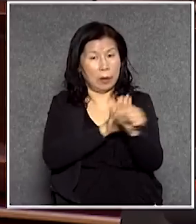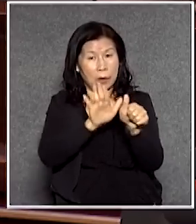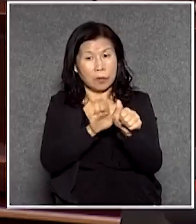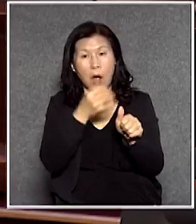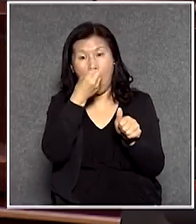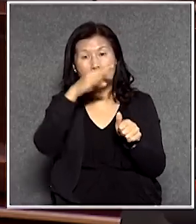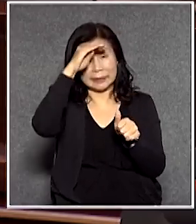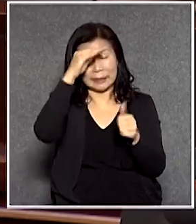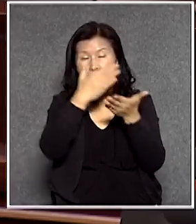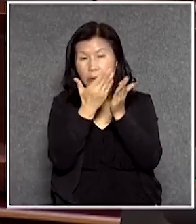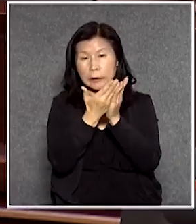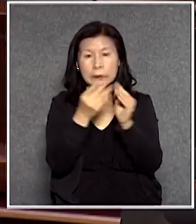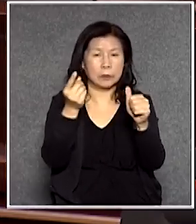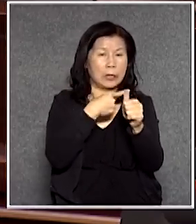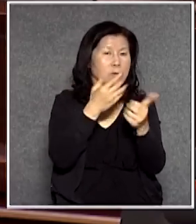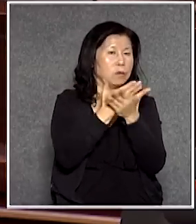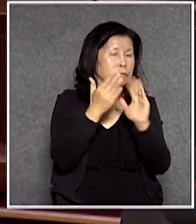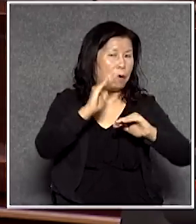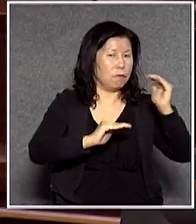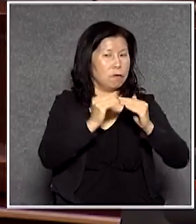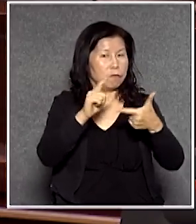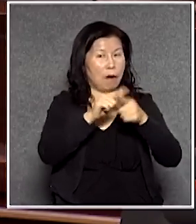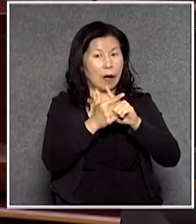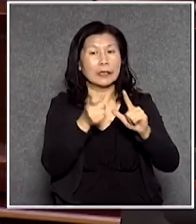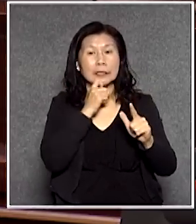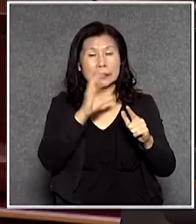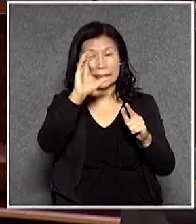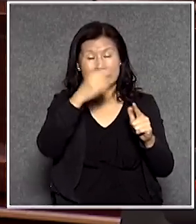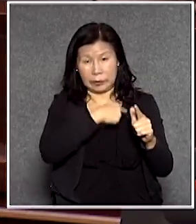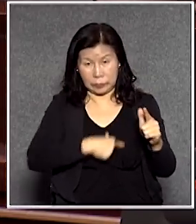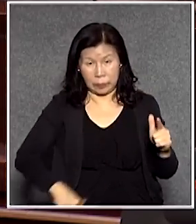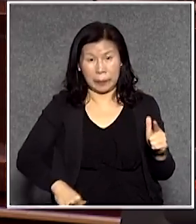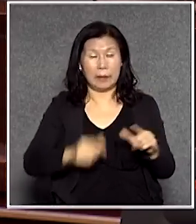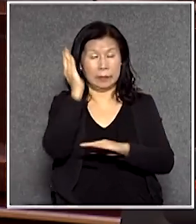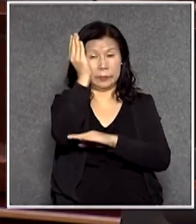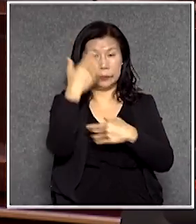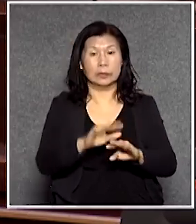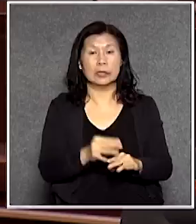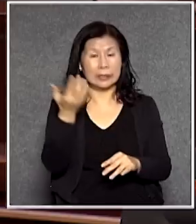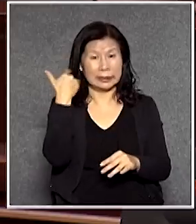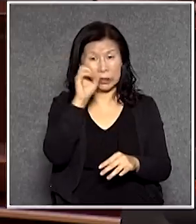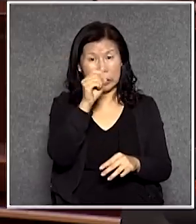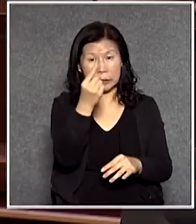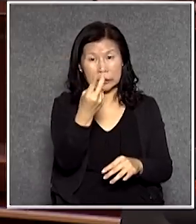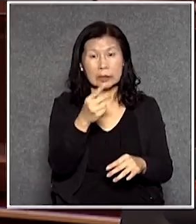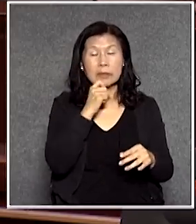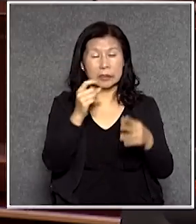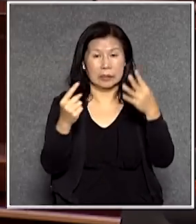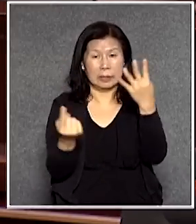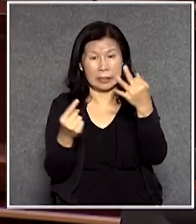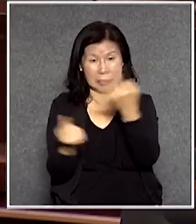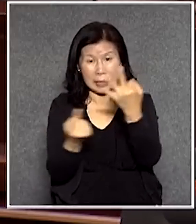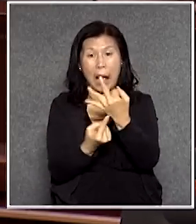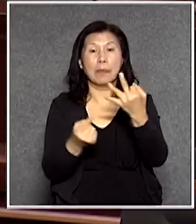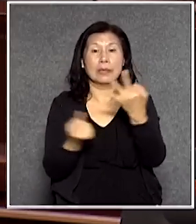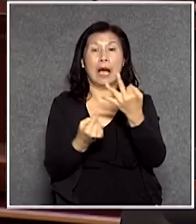警察等等作為手段。陳偉業議員就在他今次的議案發言的時候，多次用30,000黑警來